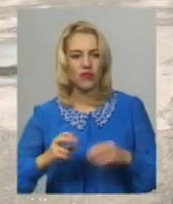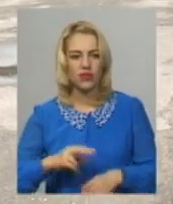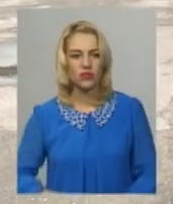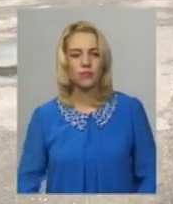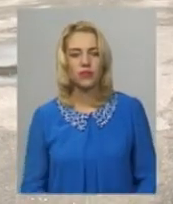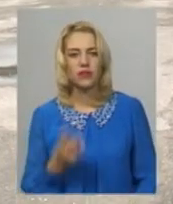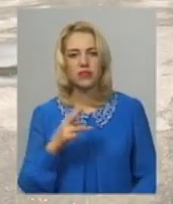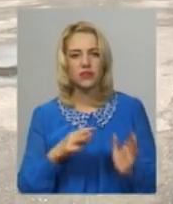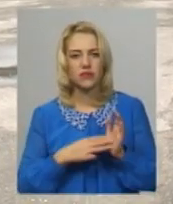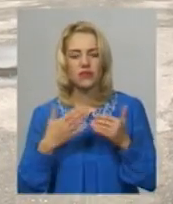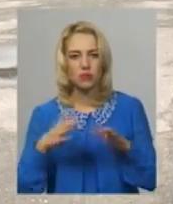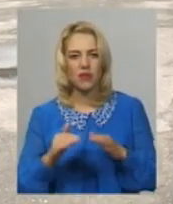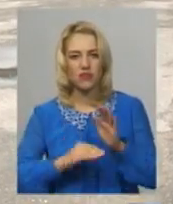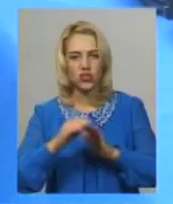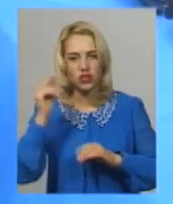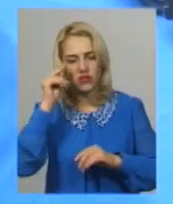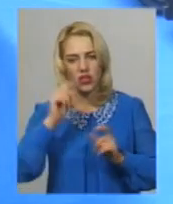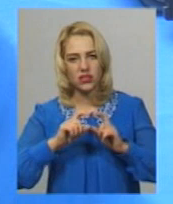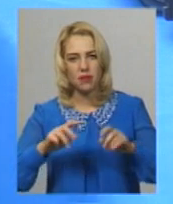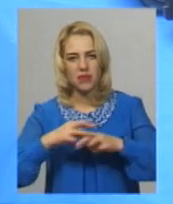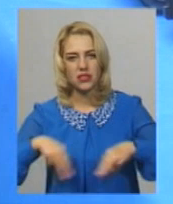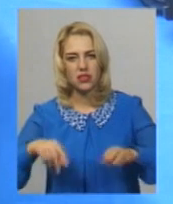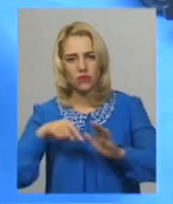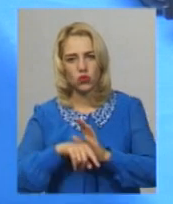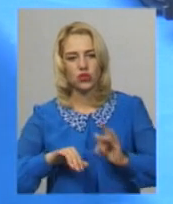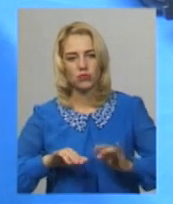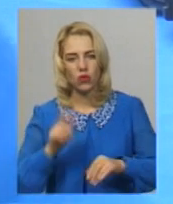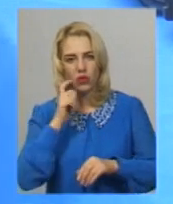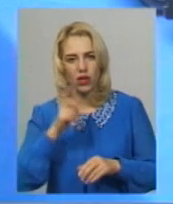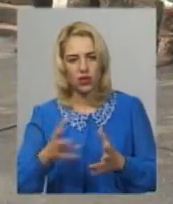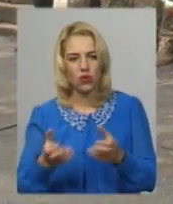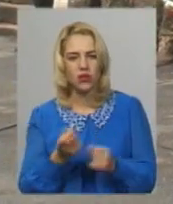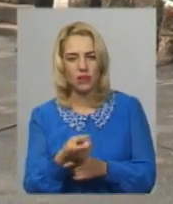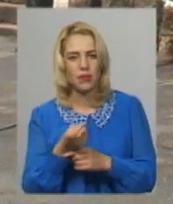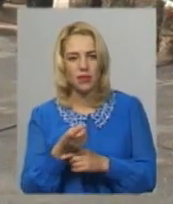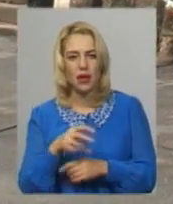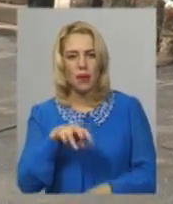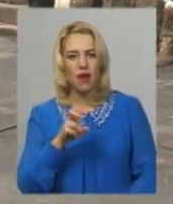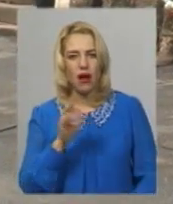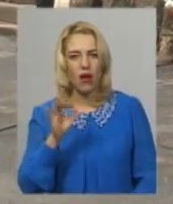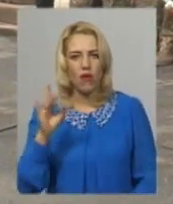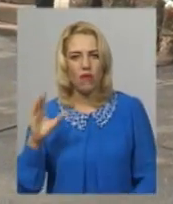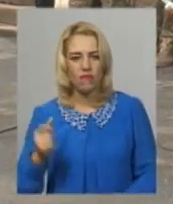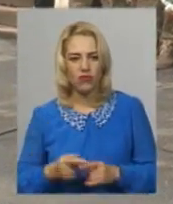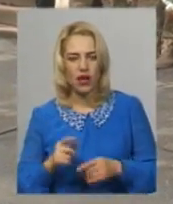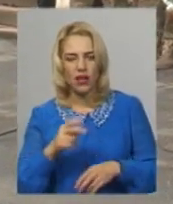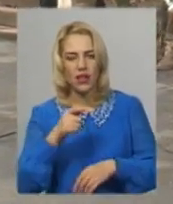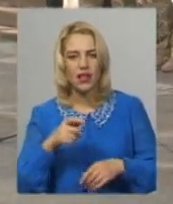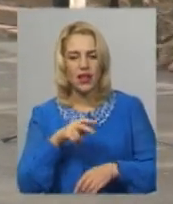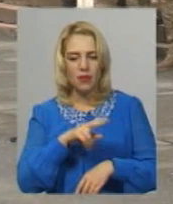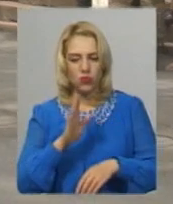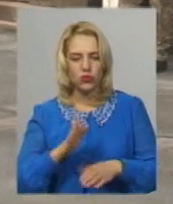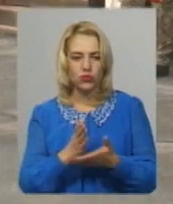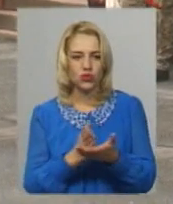28 випускників вищих навчальних закладів Міністерства внутрішніх справ України отримали табельну зброю – пістолети Макарова. Лейтенанти нестимуть службу на